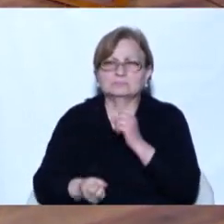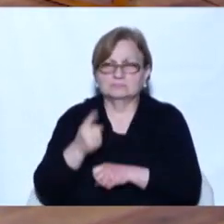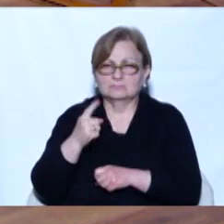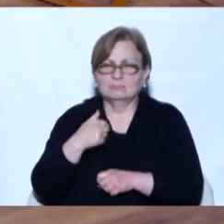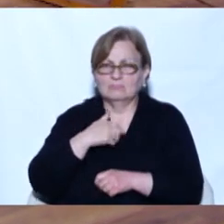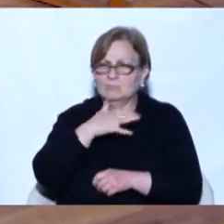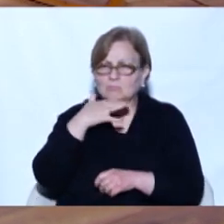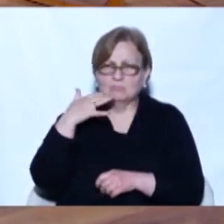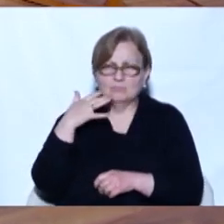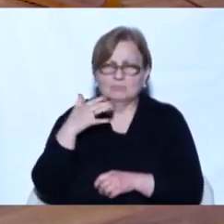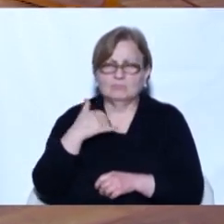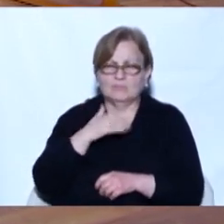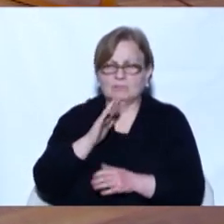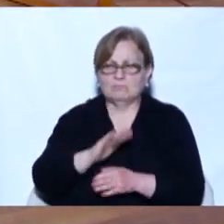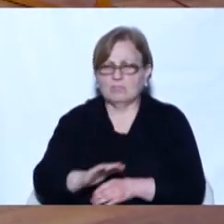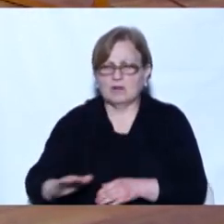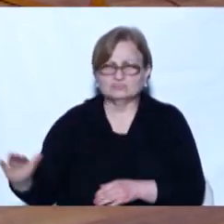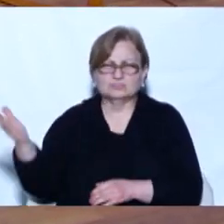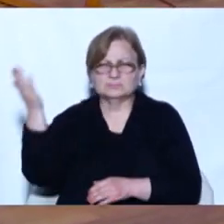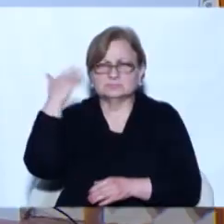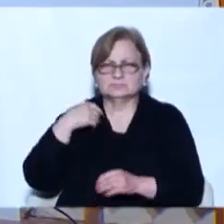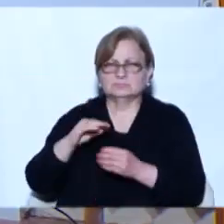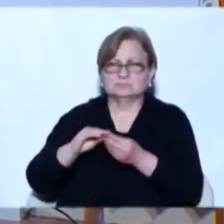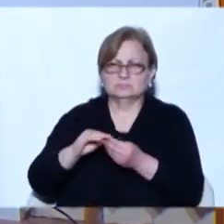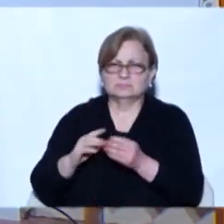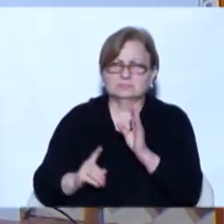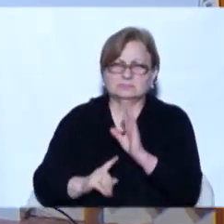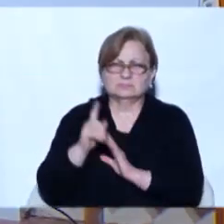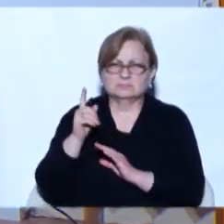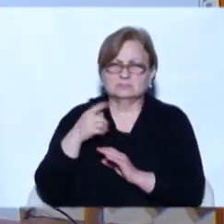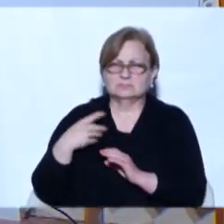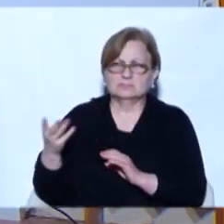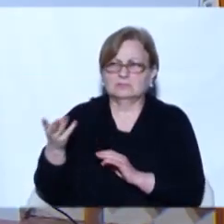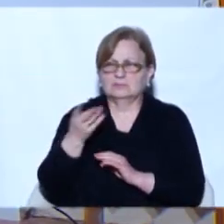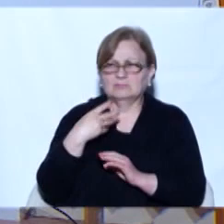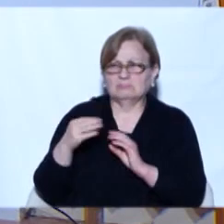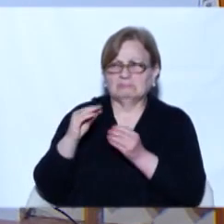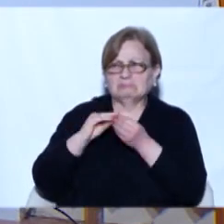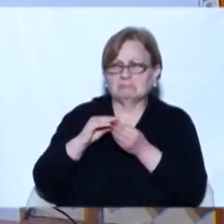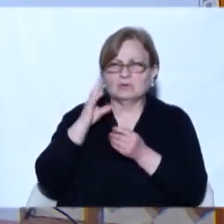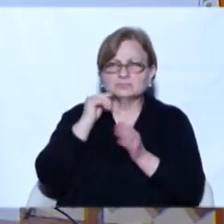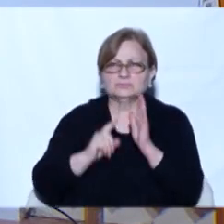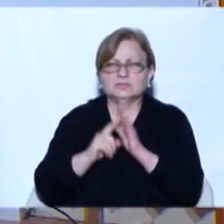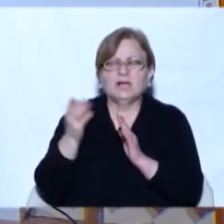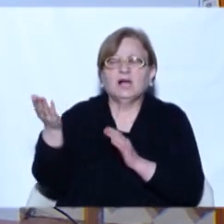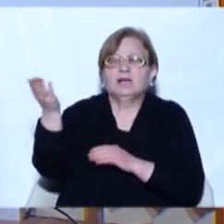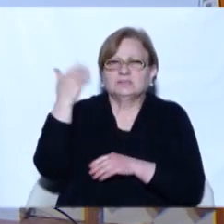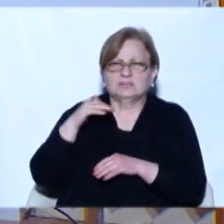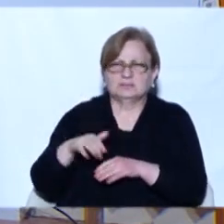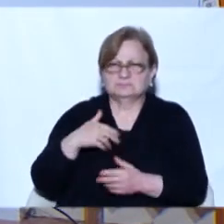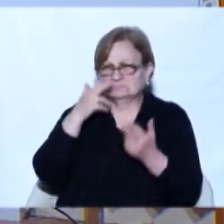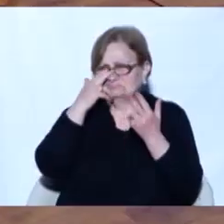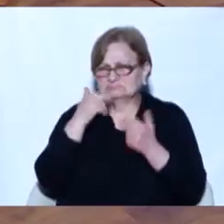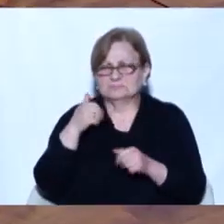ძალიან ბევრი მეგობარი, ბავშვობის მეგობარი და ნამდვილად არ მახსოვს ეს ოთხი გოგონა, როდის დავიმეგობრე, ისე ღრმა ბავშვობაში დაიწყო